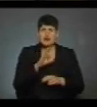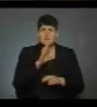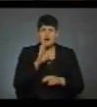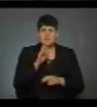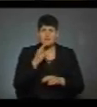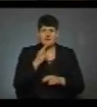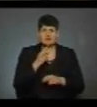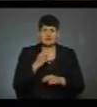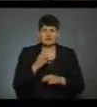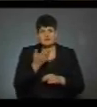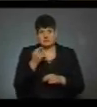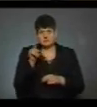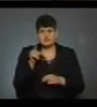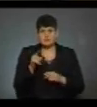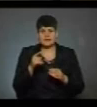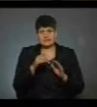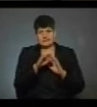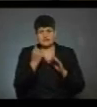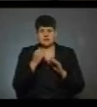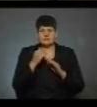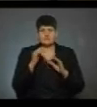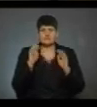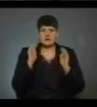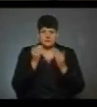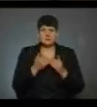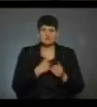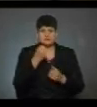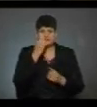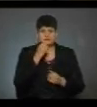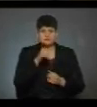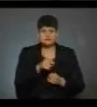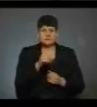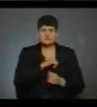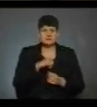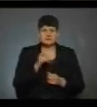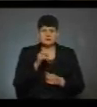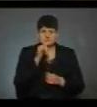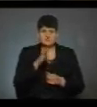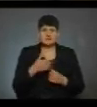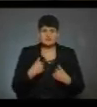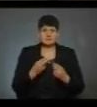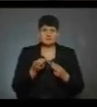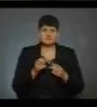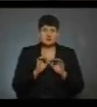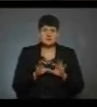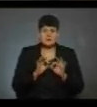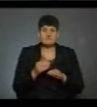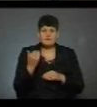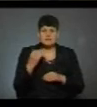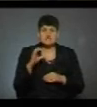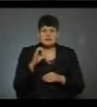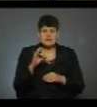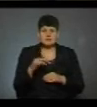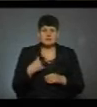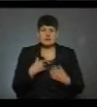прийшла і каже, іди, бо він тебе кличе в реанімацію, хоче подякувати тобі, бо сам не може прийти. Я прийшла, він мені розказує, що ваш Сергій